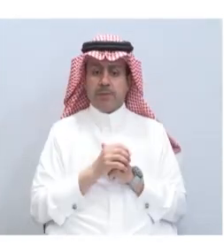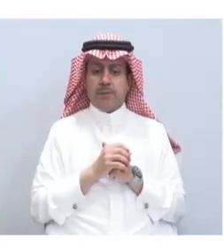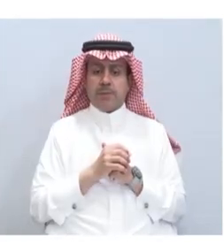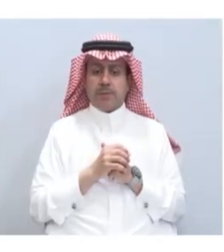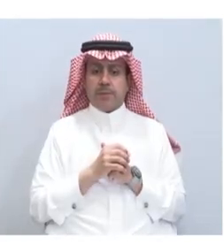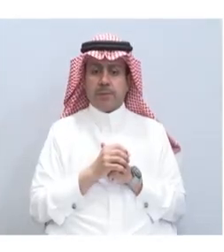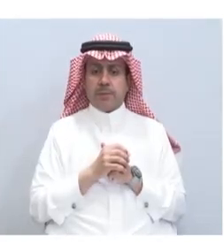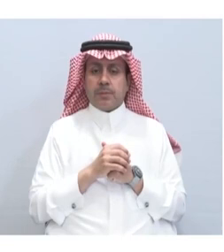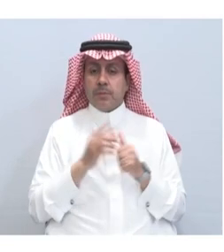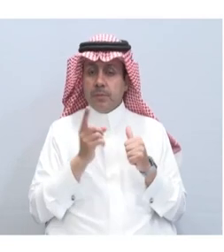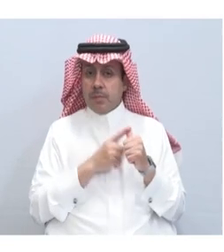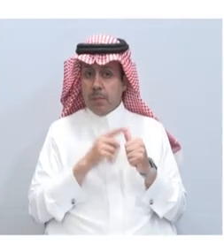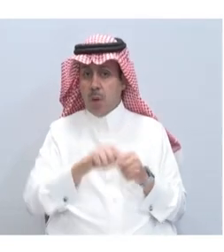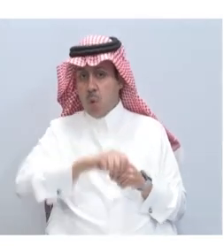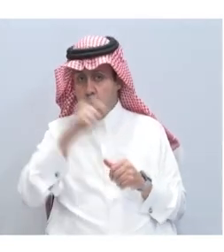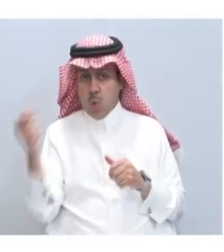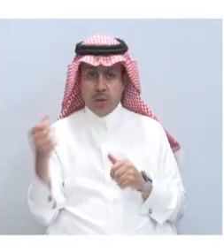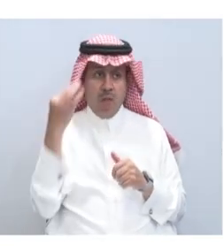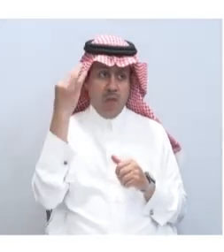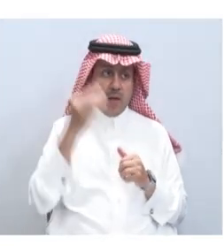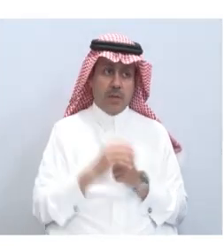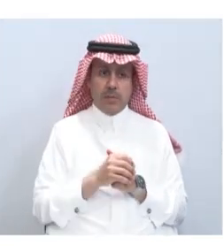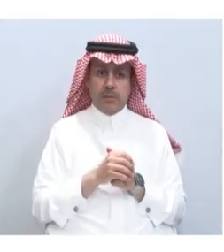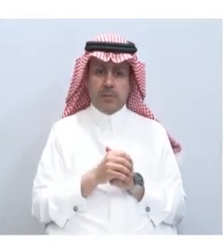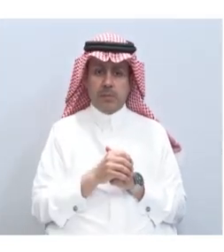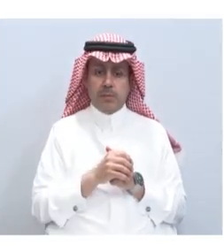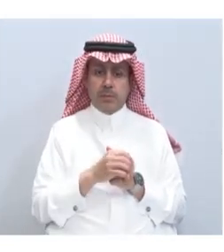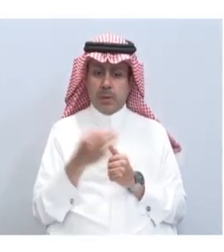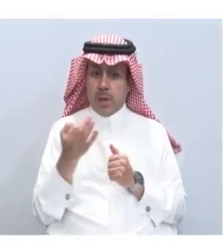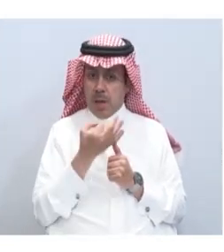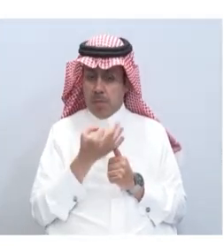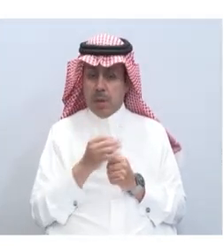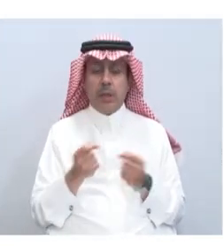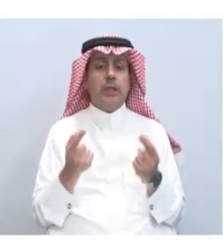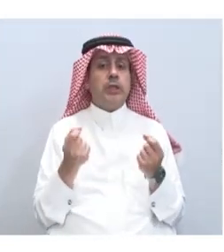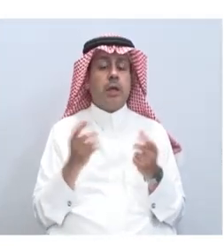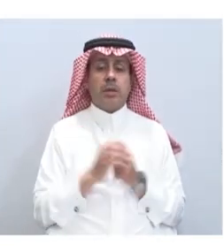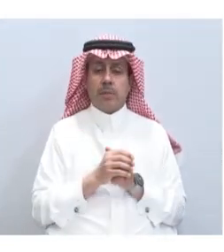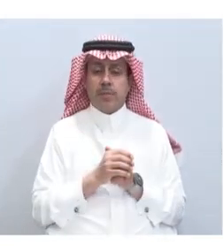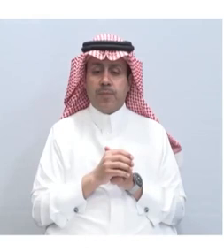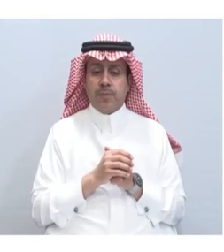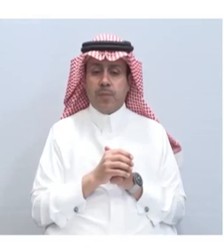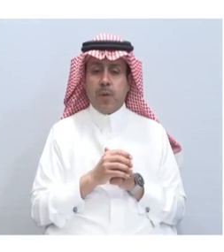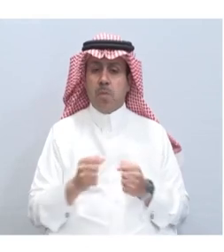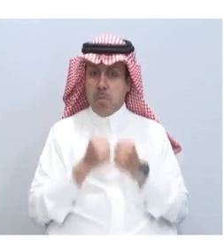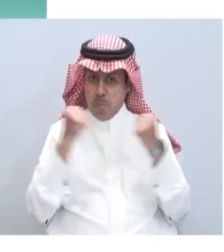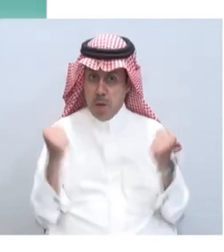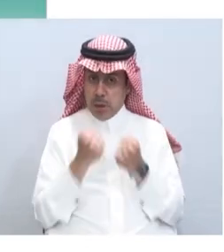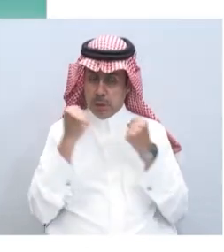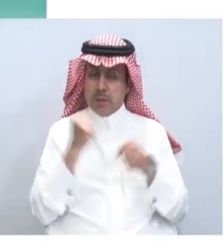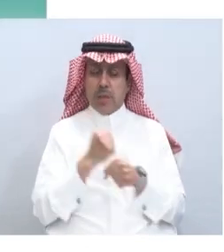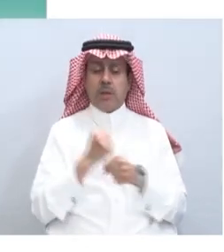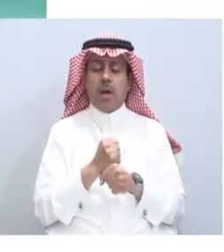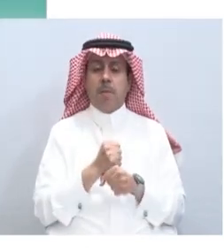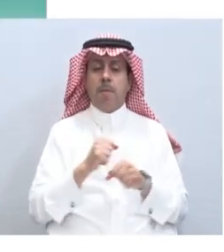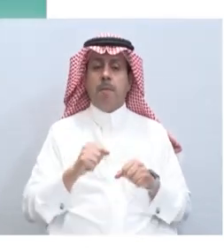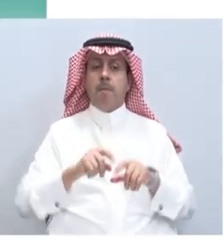نبدا اذا بالوحده الثالثه بدايه الوحده الثالثه والتي تتحدث عن الانترنت ومهاره استخدام محركات البحث